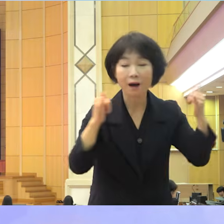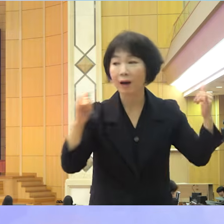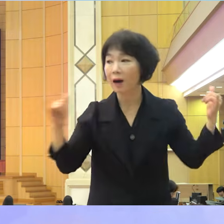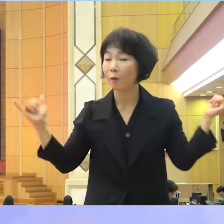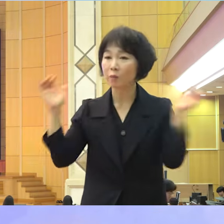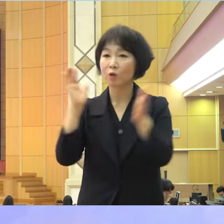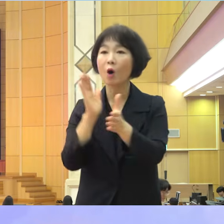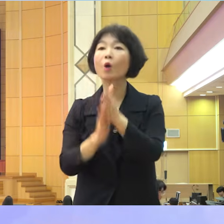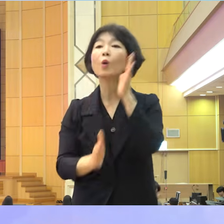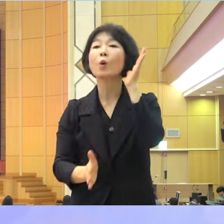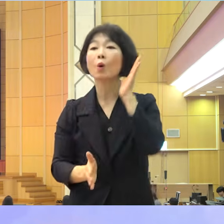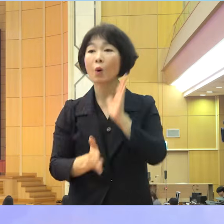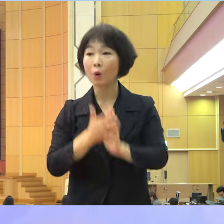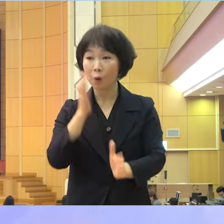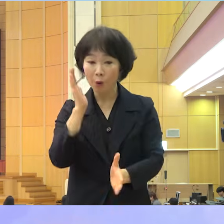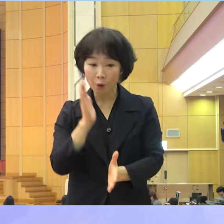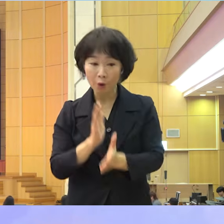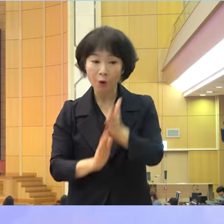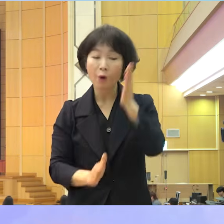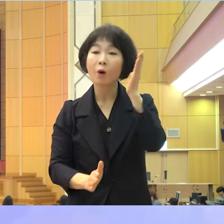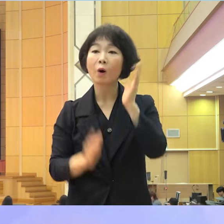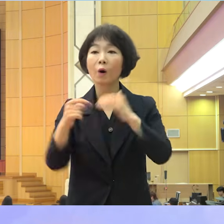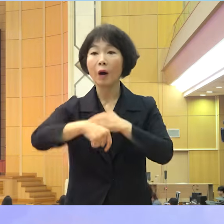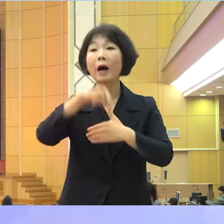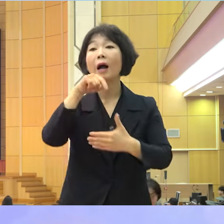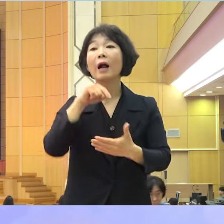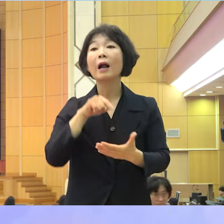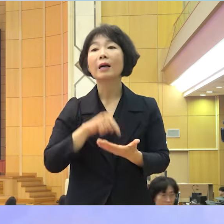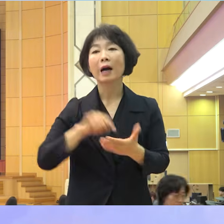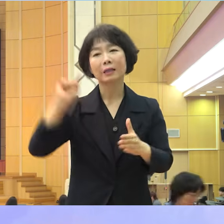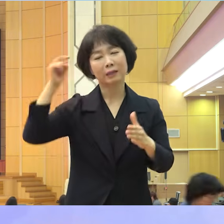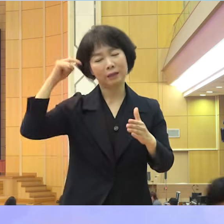아닌 사람 없어요.